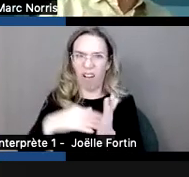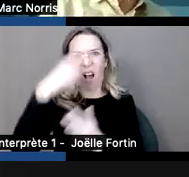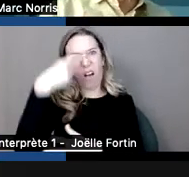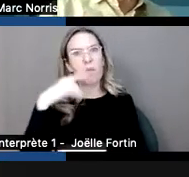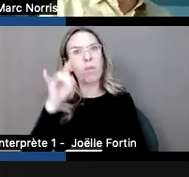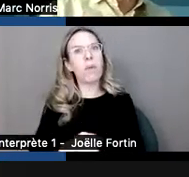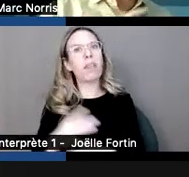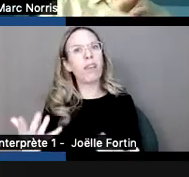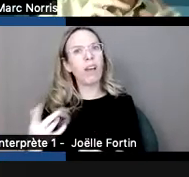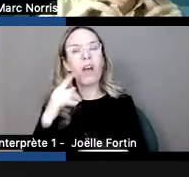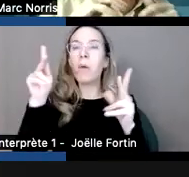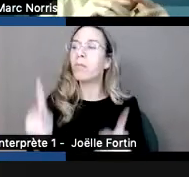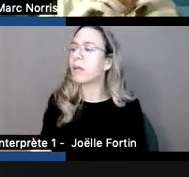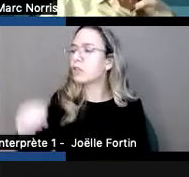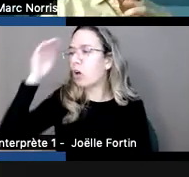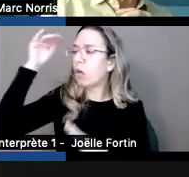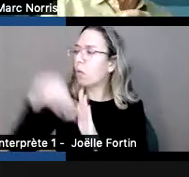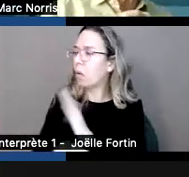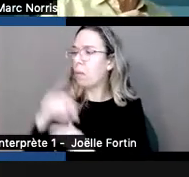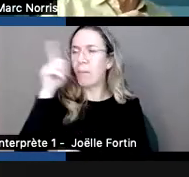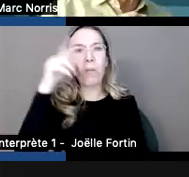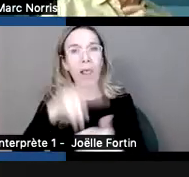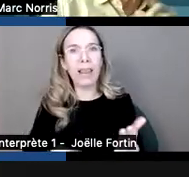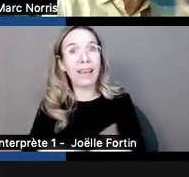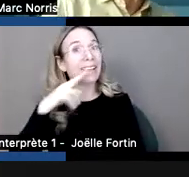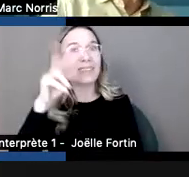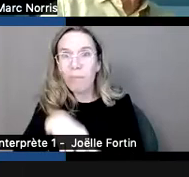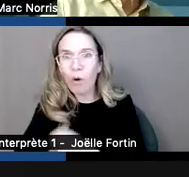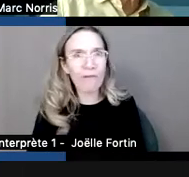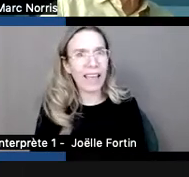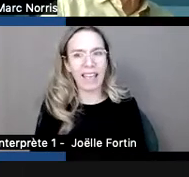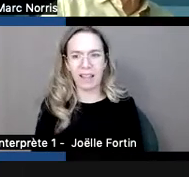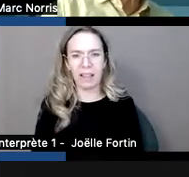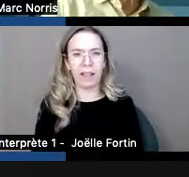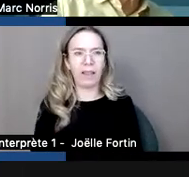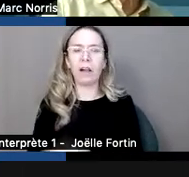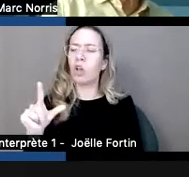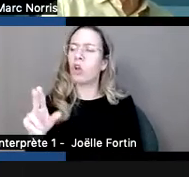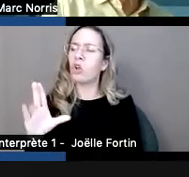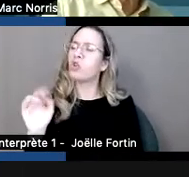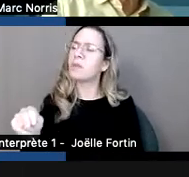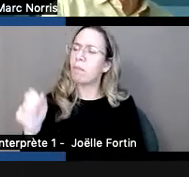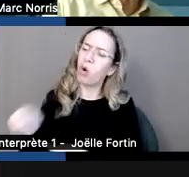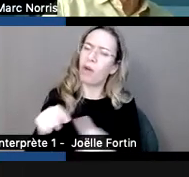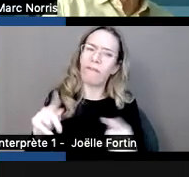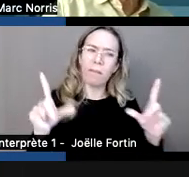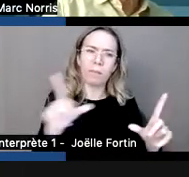c'est qu'une personne atteinte ne peut plus lire. Ce n'est pas vrai. Lucien, retourne, s'il vous plaît.